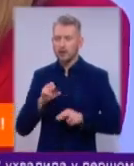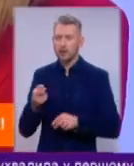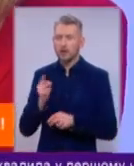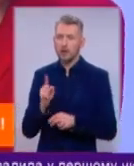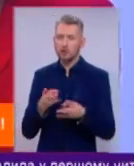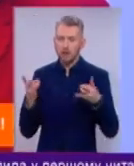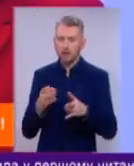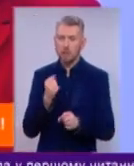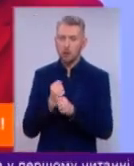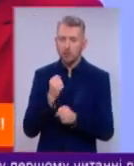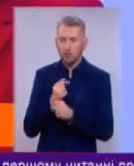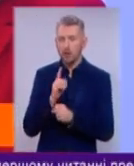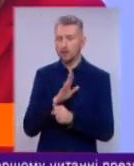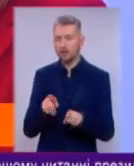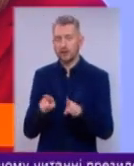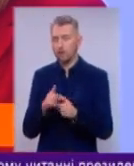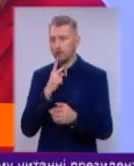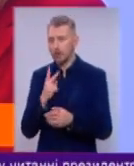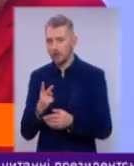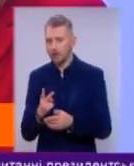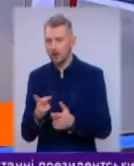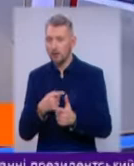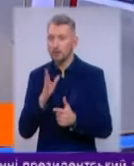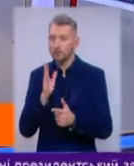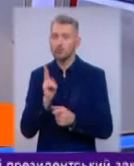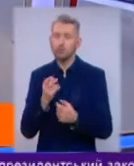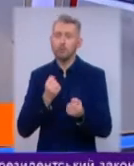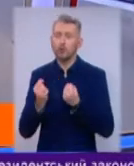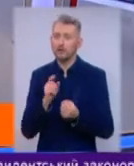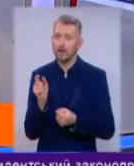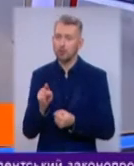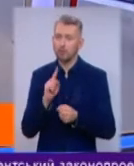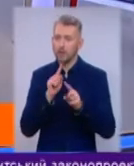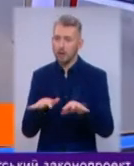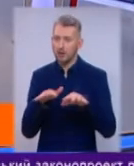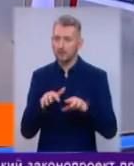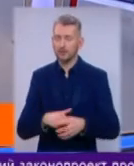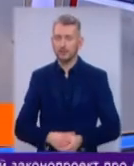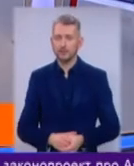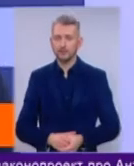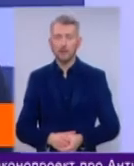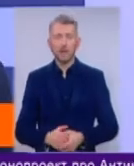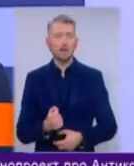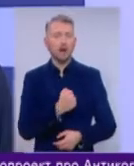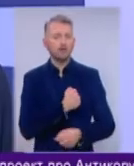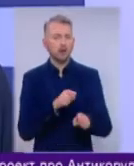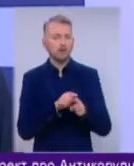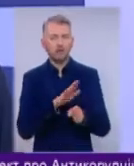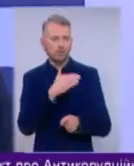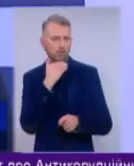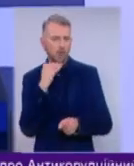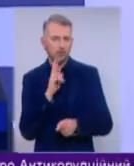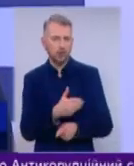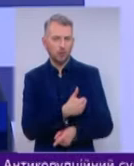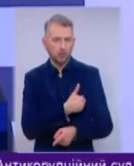треба робити, але не в такому вигляді? Чи буде кому боротися за нього, знаєте, в парламенті? На жаль, не так багато, як би